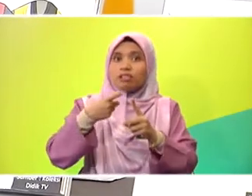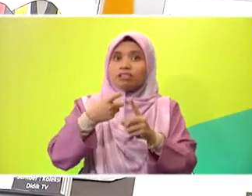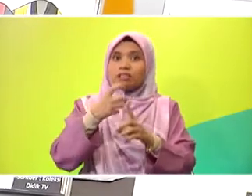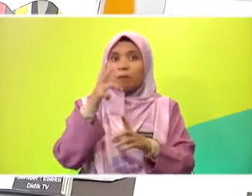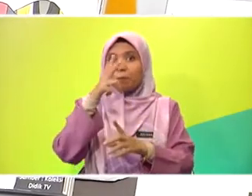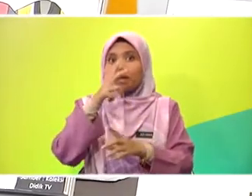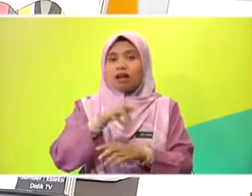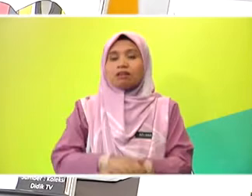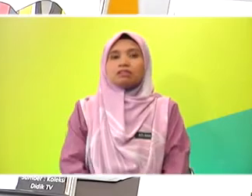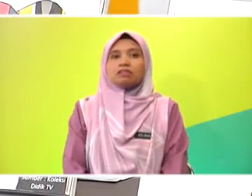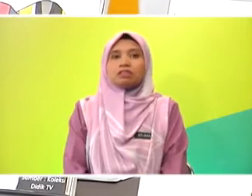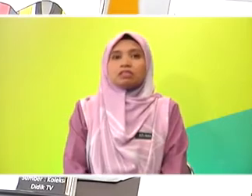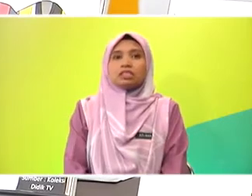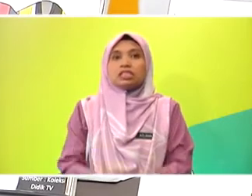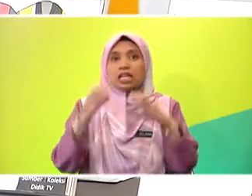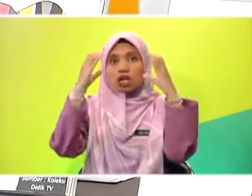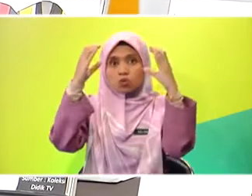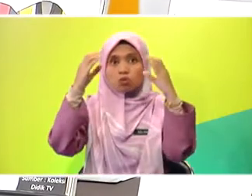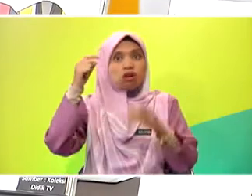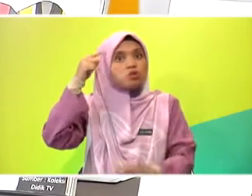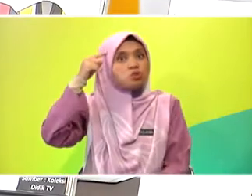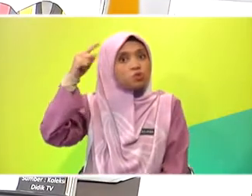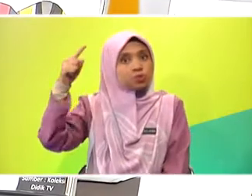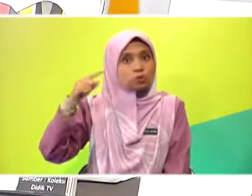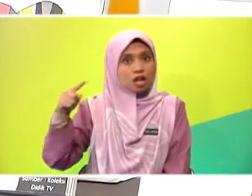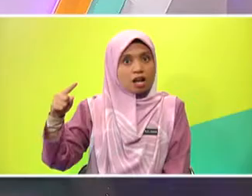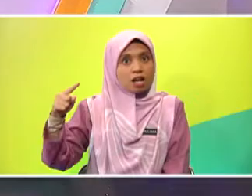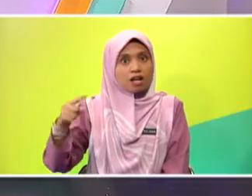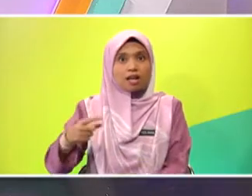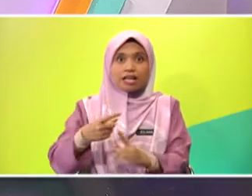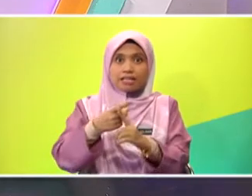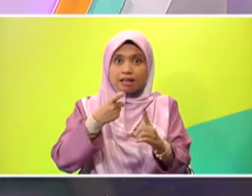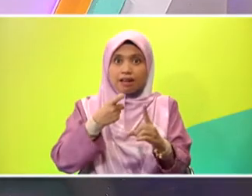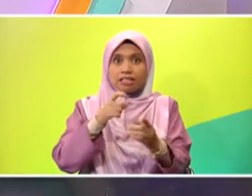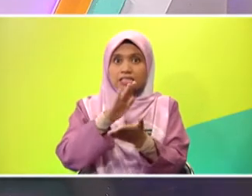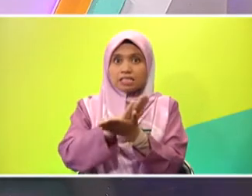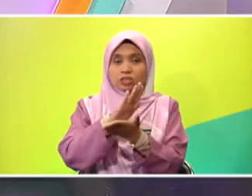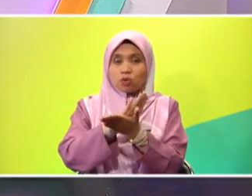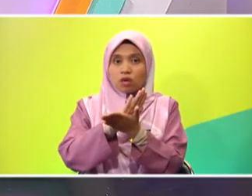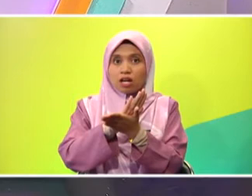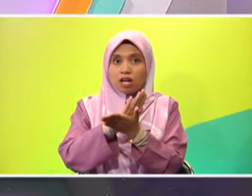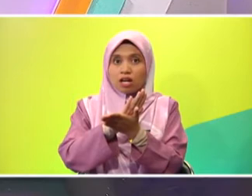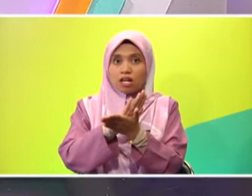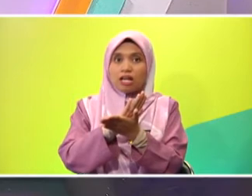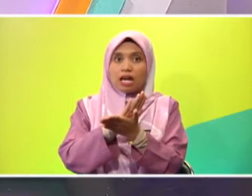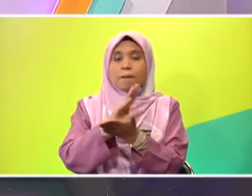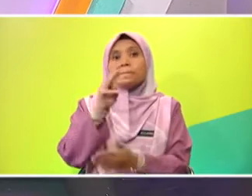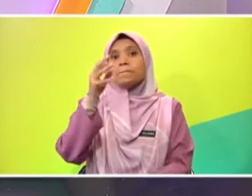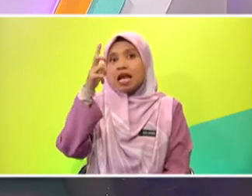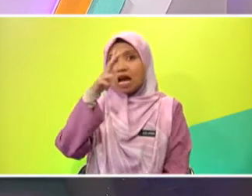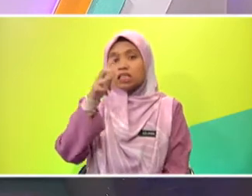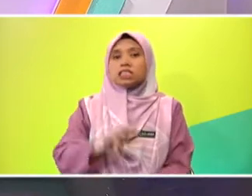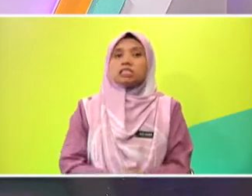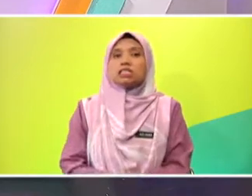ini dia sadap perkenalkan cek Muhammad dzulqarnain Abdurrahman dari sekolah kebangsaan tonsai Ahmad syahabuddin Melaka